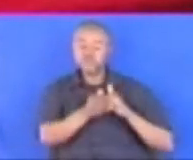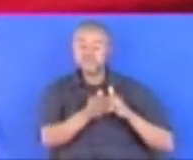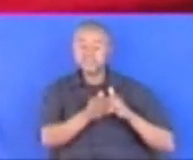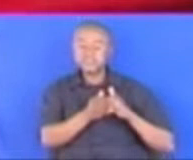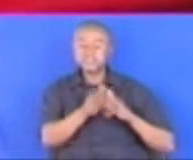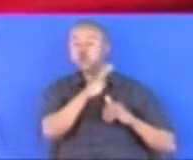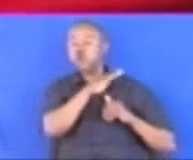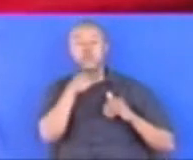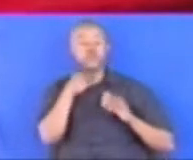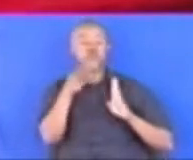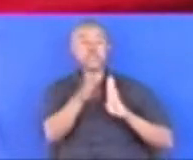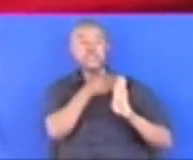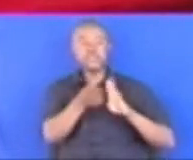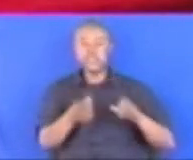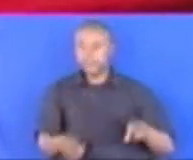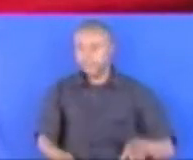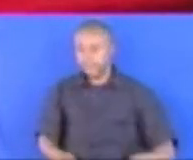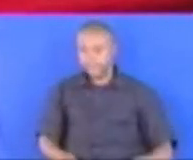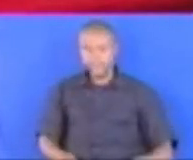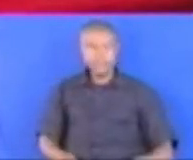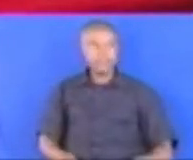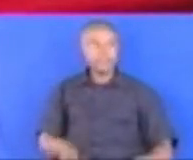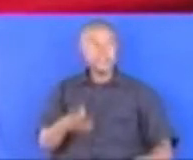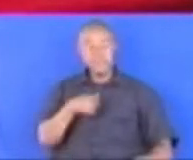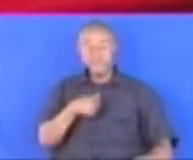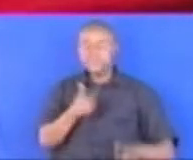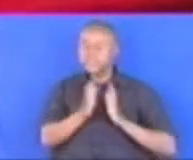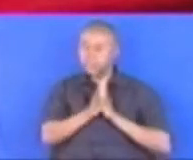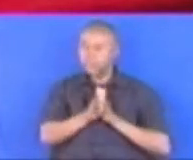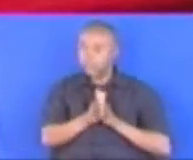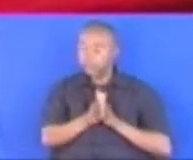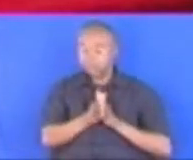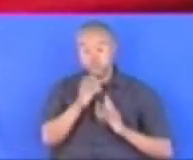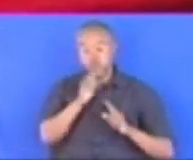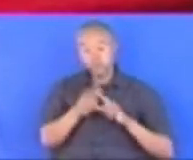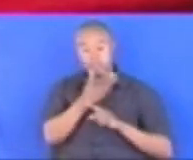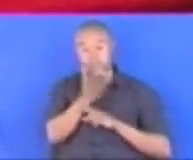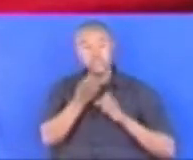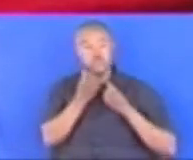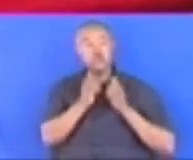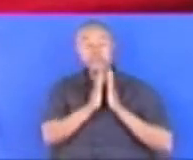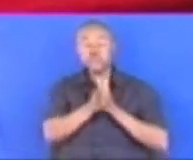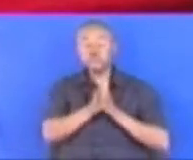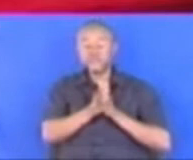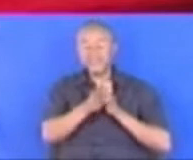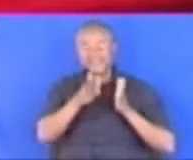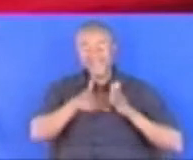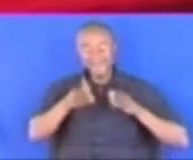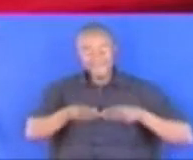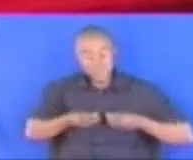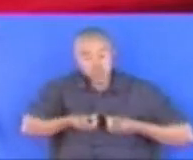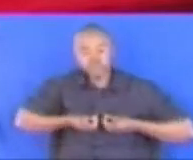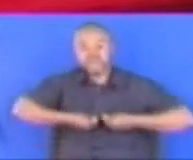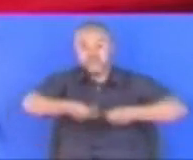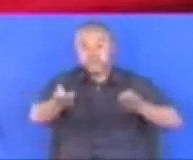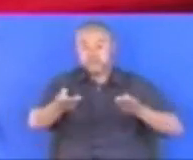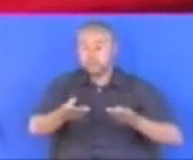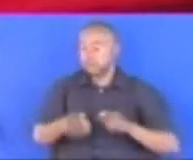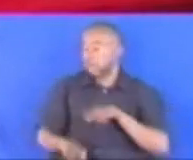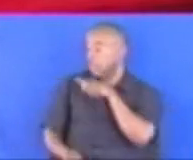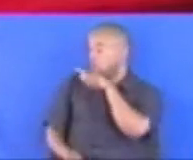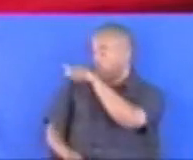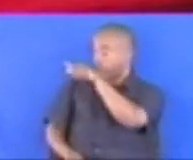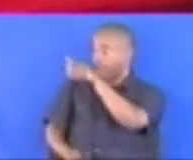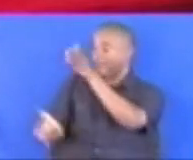Mheshimiwa naibu spika, naomba nihitimishe kwa kusema kwa mara nyingine napenda kutoa shukrani zangu kwako